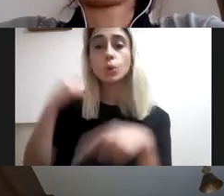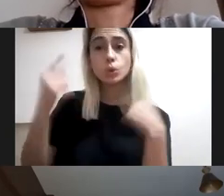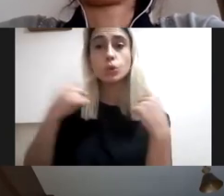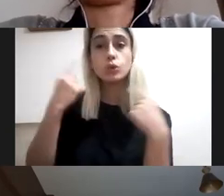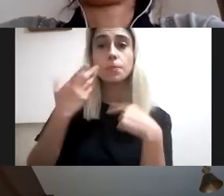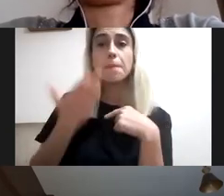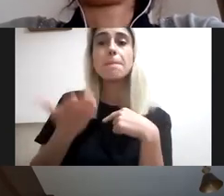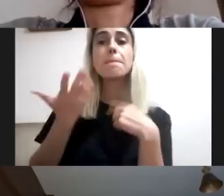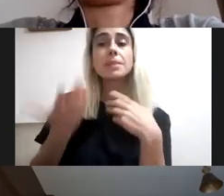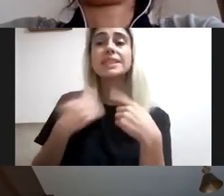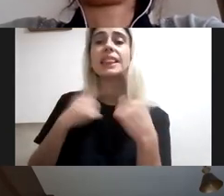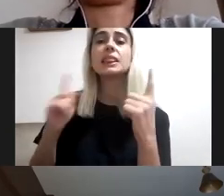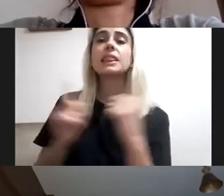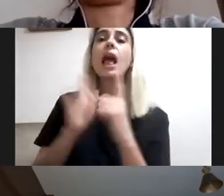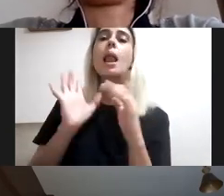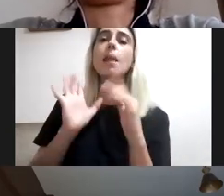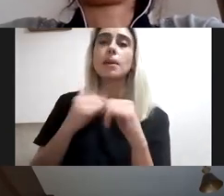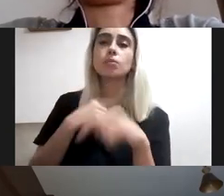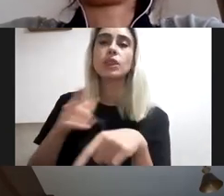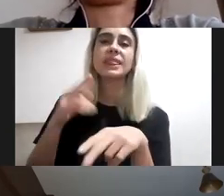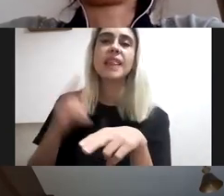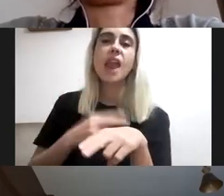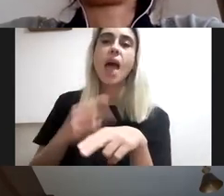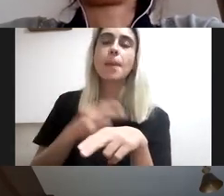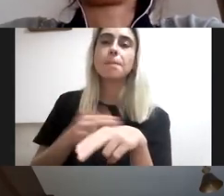bizlere pek denk gelmez herhalde bu tür deneyimleri